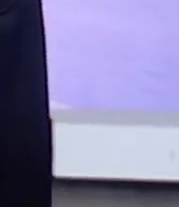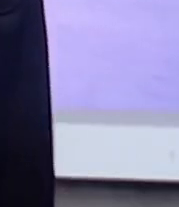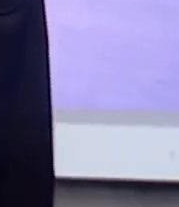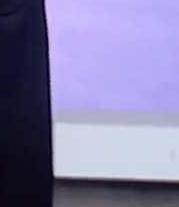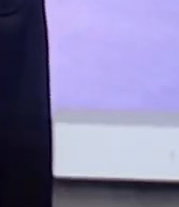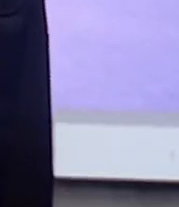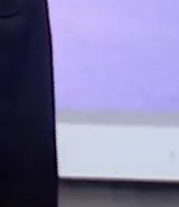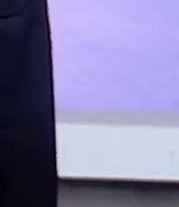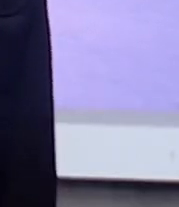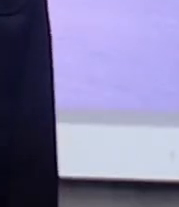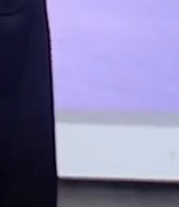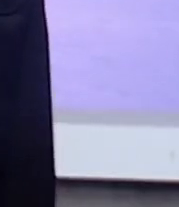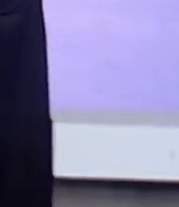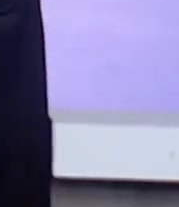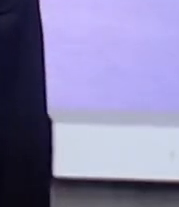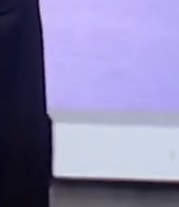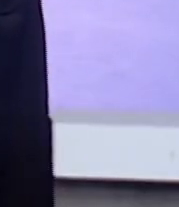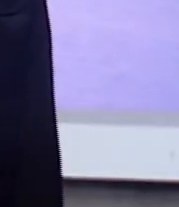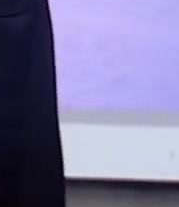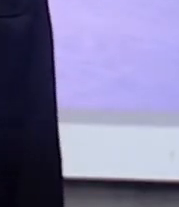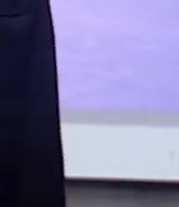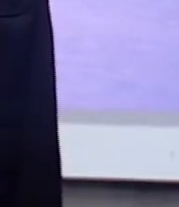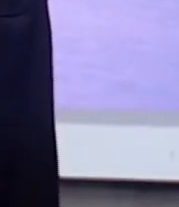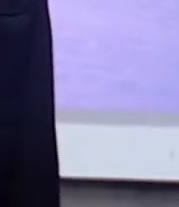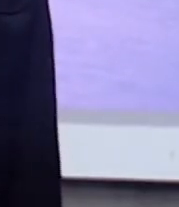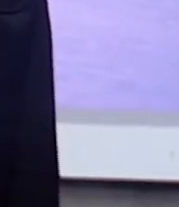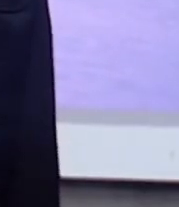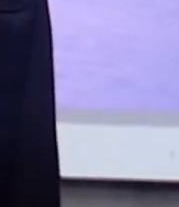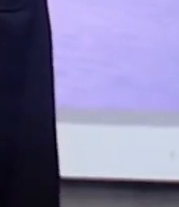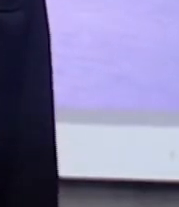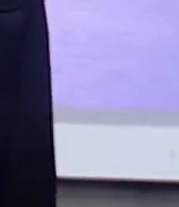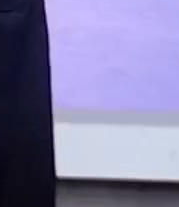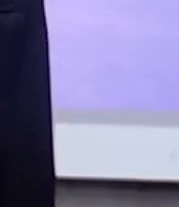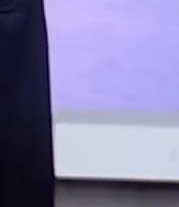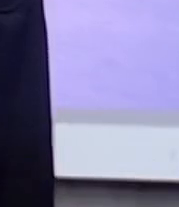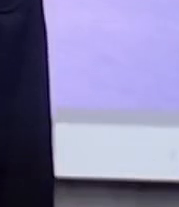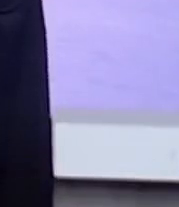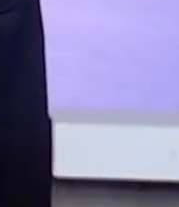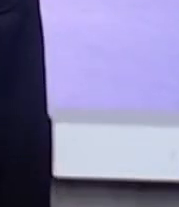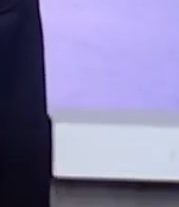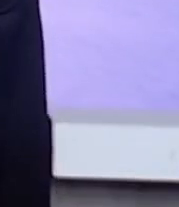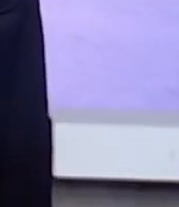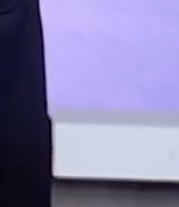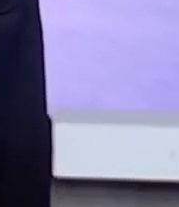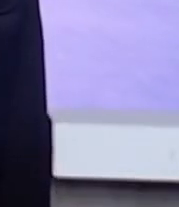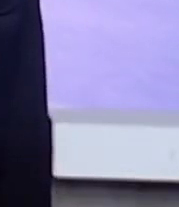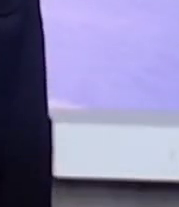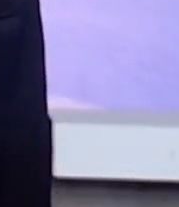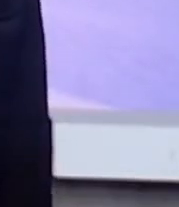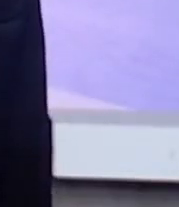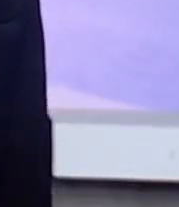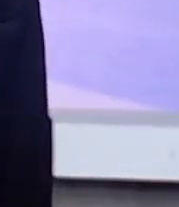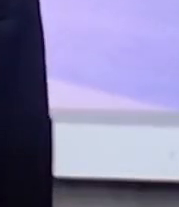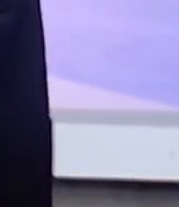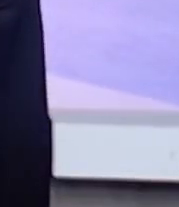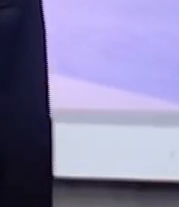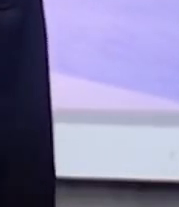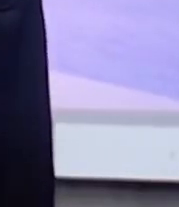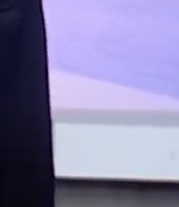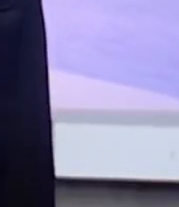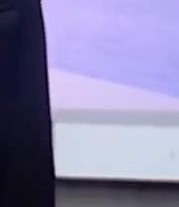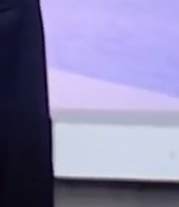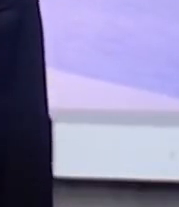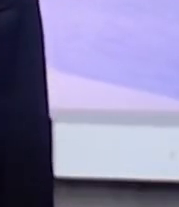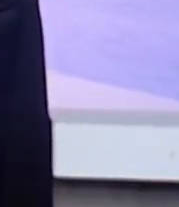Mga kapuso, sama-sama tayong maging saksi. Mag-subscribe sa GMA Integrated News sa YouTube at para sa mga kapuso abroad,